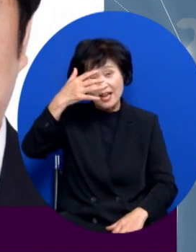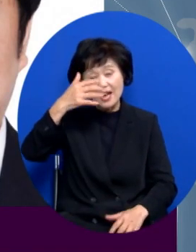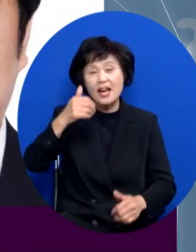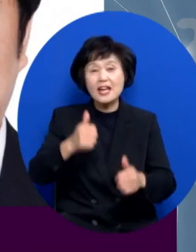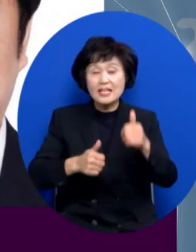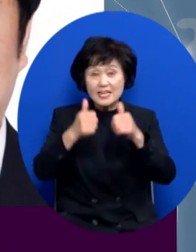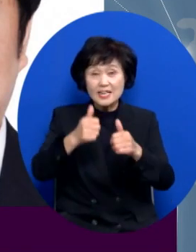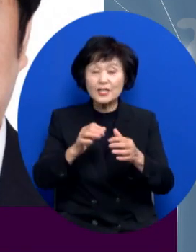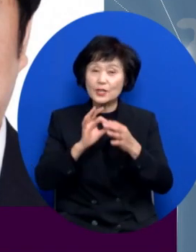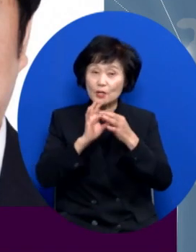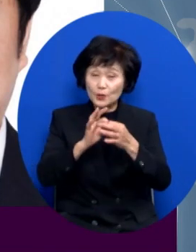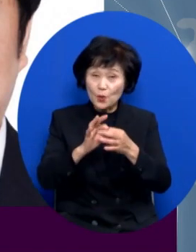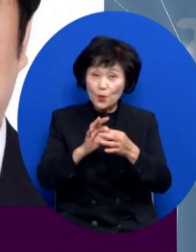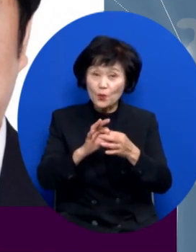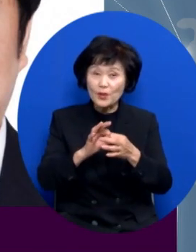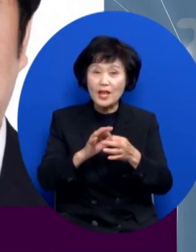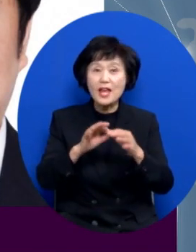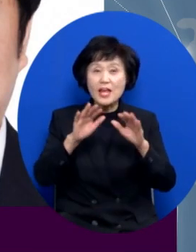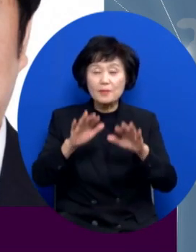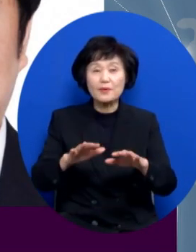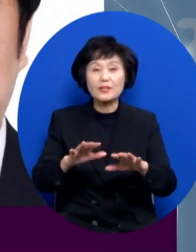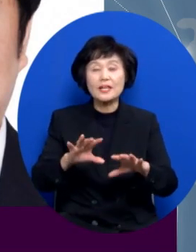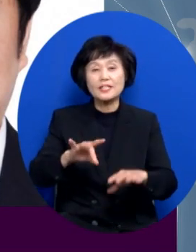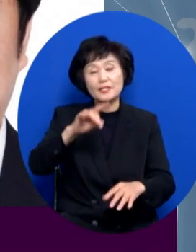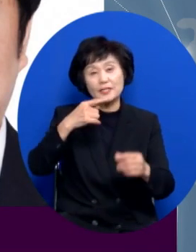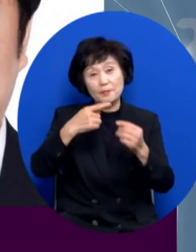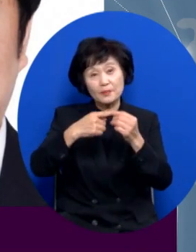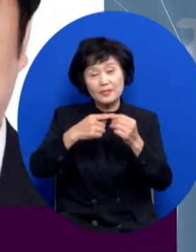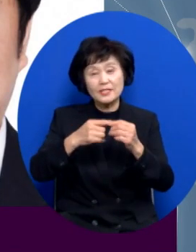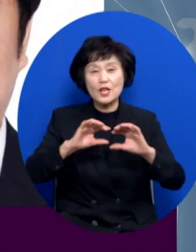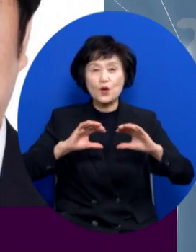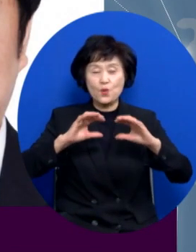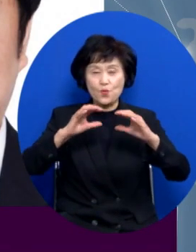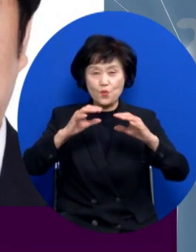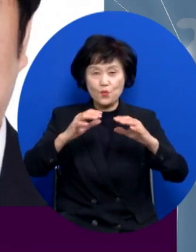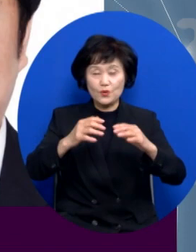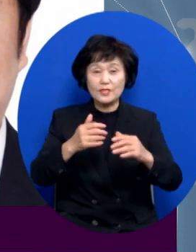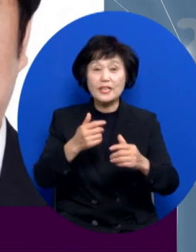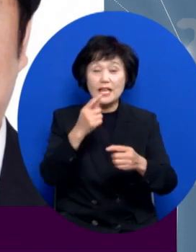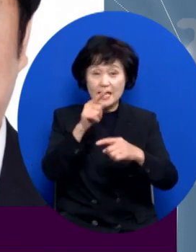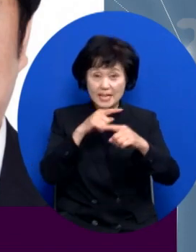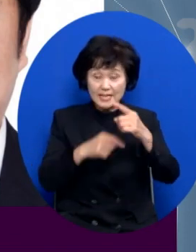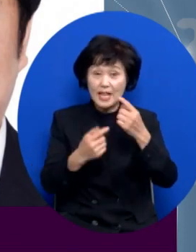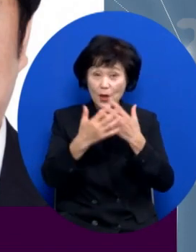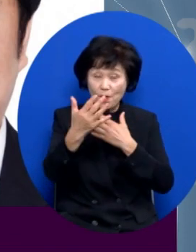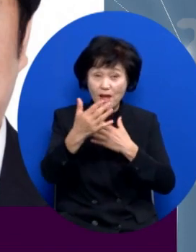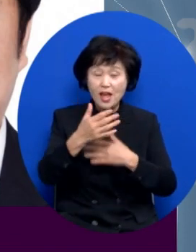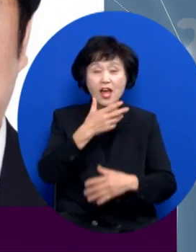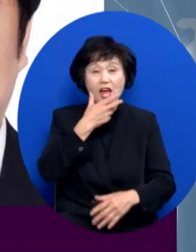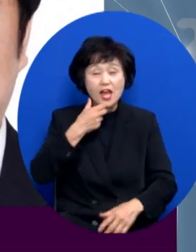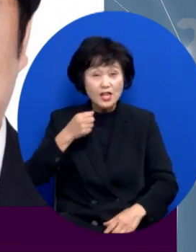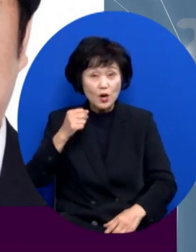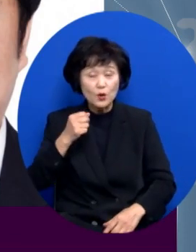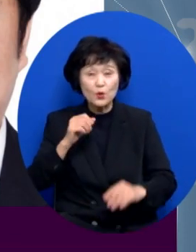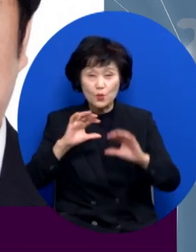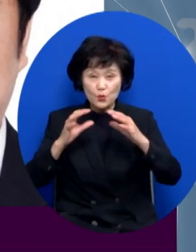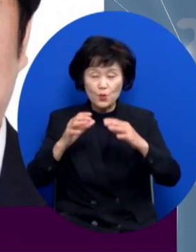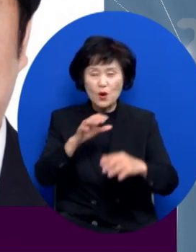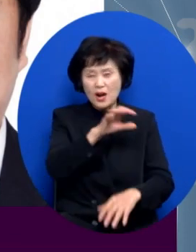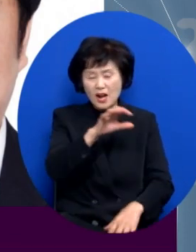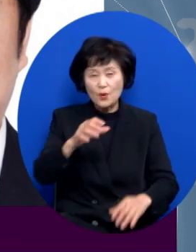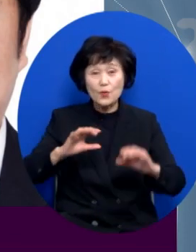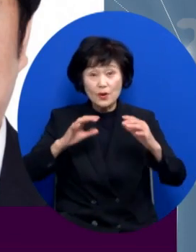경기가 치러지는 첫 번째 국제 대회입니다 특별히 영국 리그에서 그리고 각국 리그에서